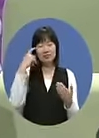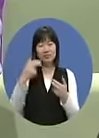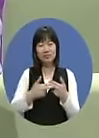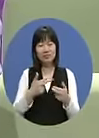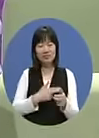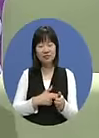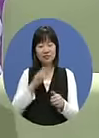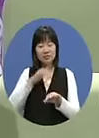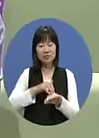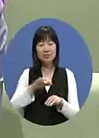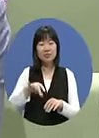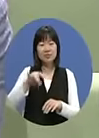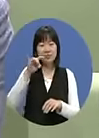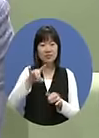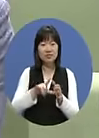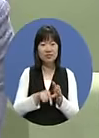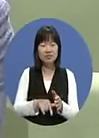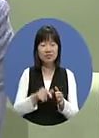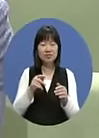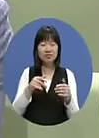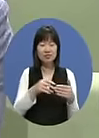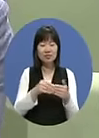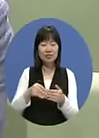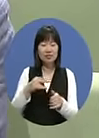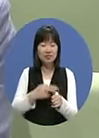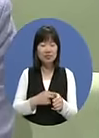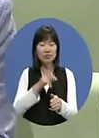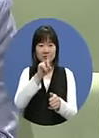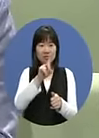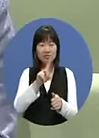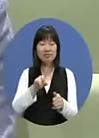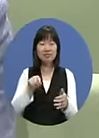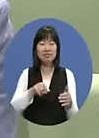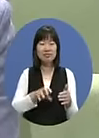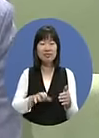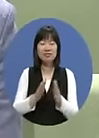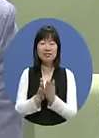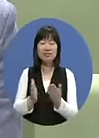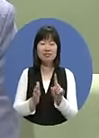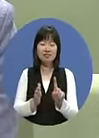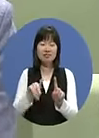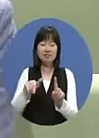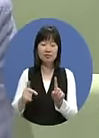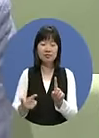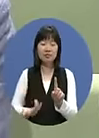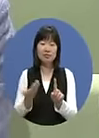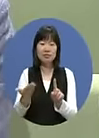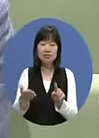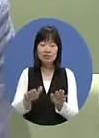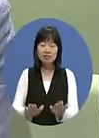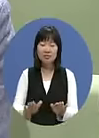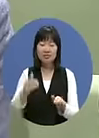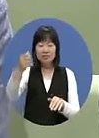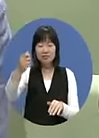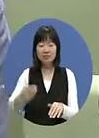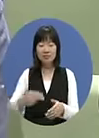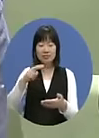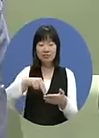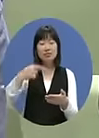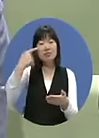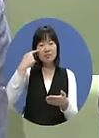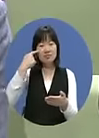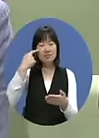의사로서 수련을 받을 초기에 지도 교수님 중에 한 분께서 그 책을 한 권 저한테 주시면서 이 책을 여러 번